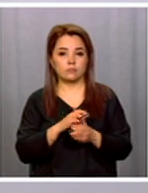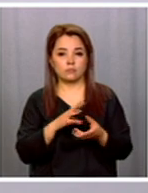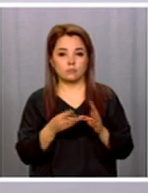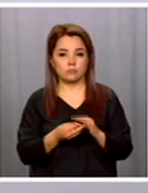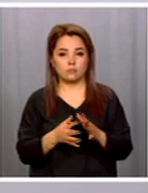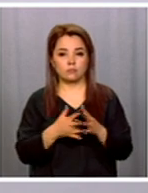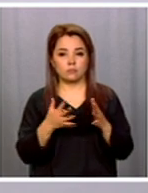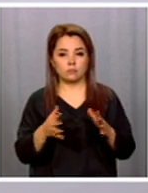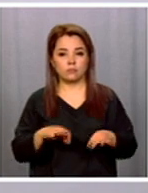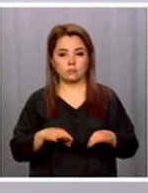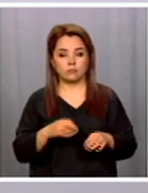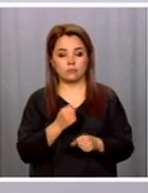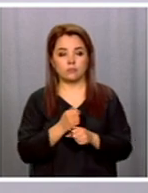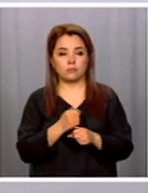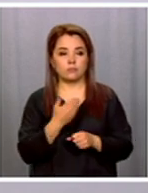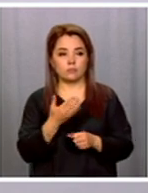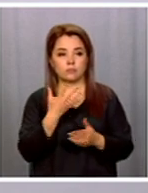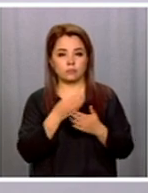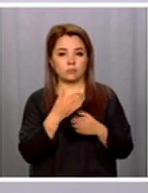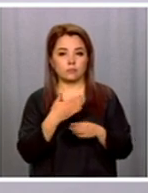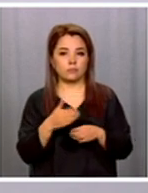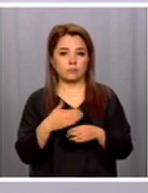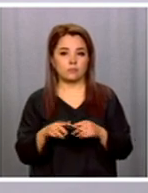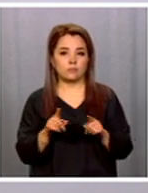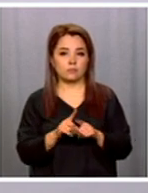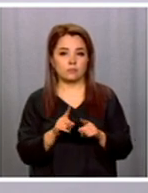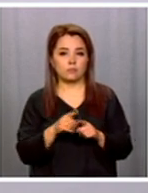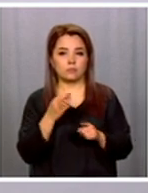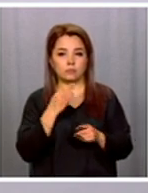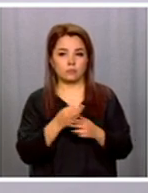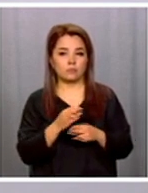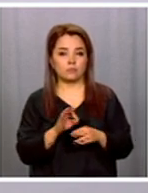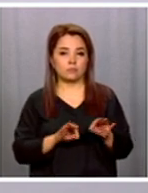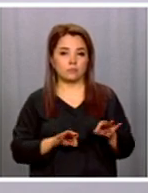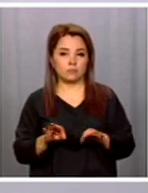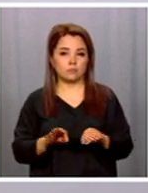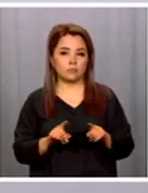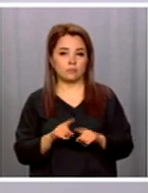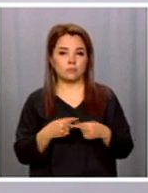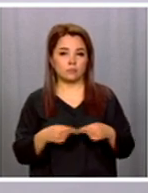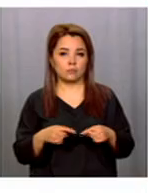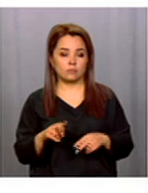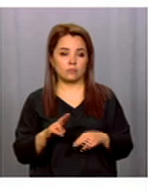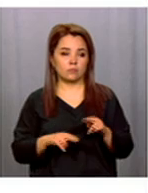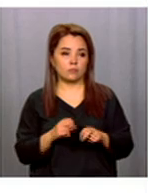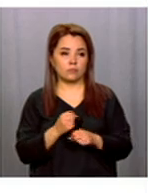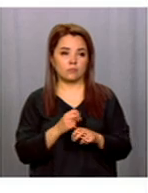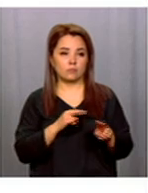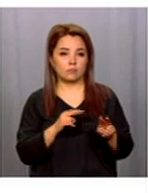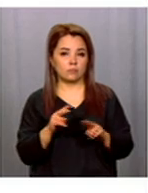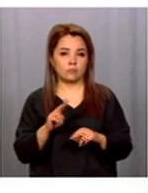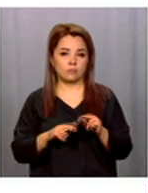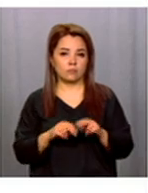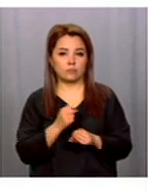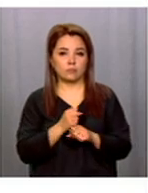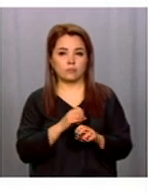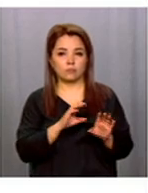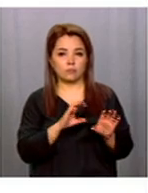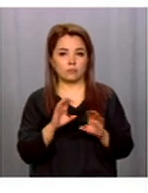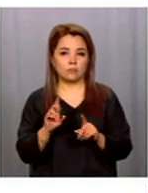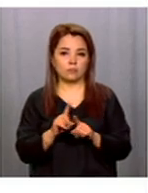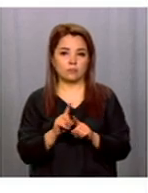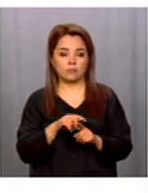түрлі машиналар мен олардың бөлшектерін кесетін және басқа да құралдарды бақылау аспаптары сияқты